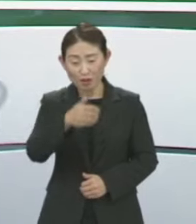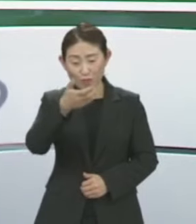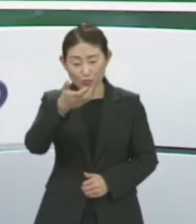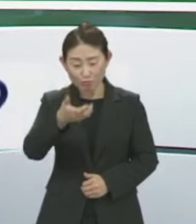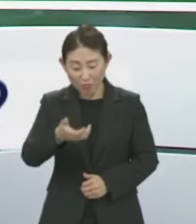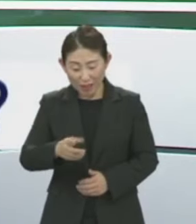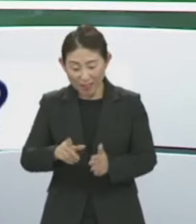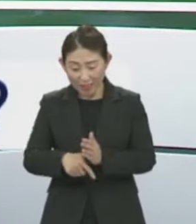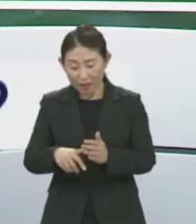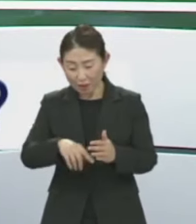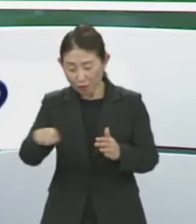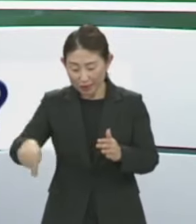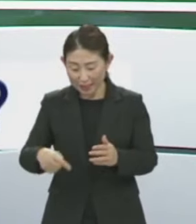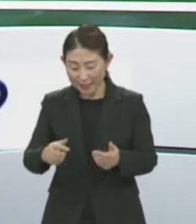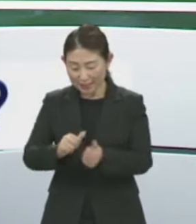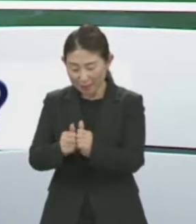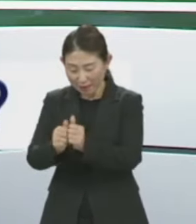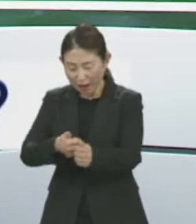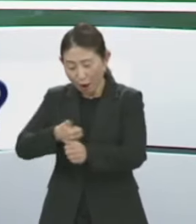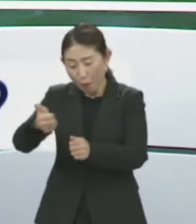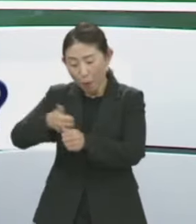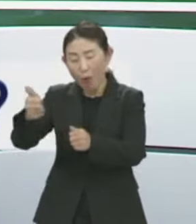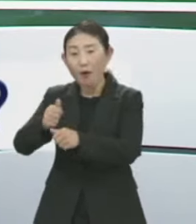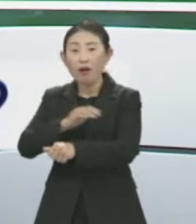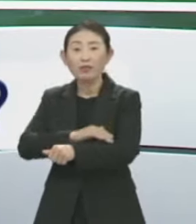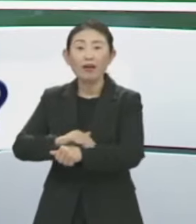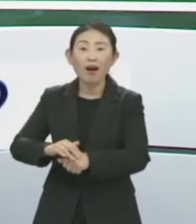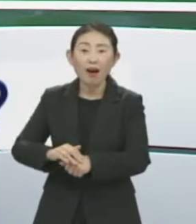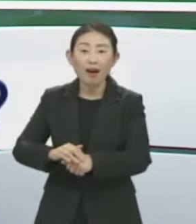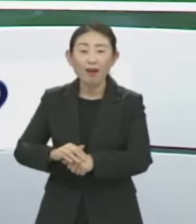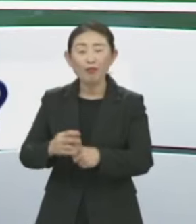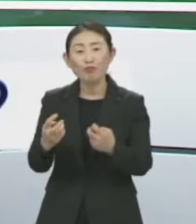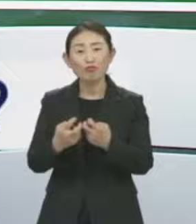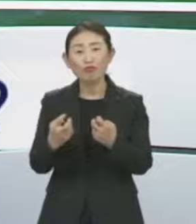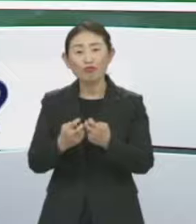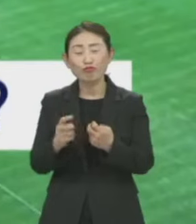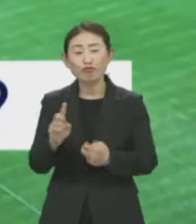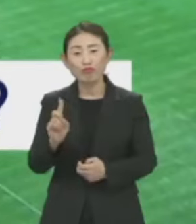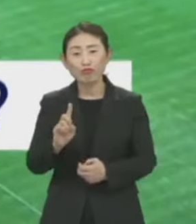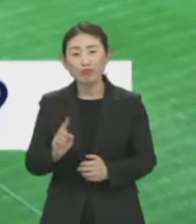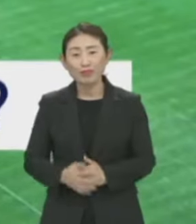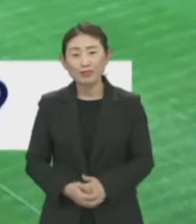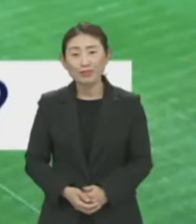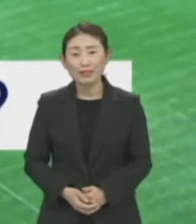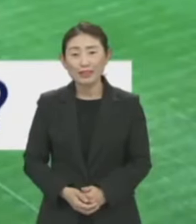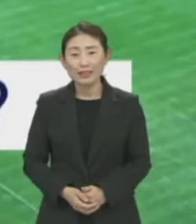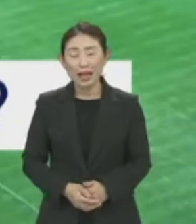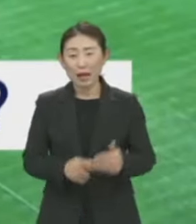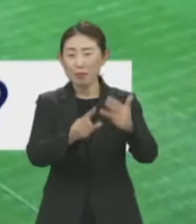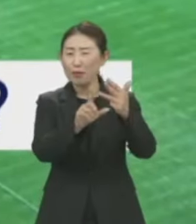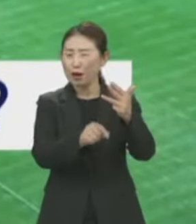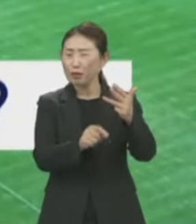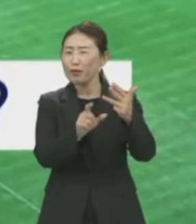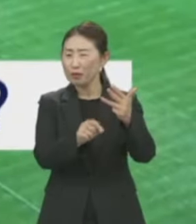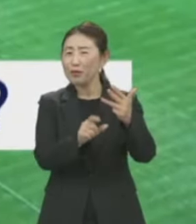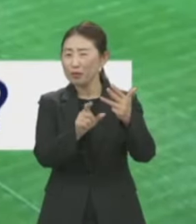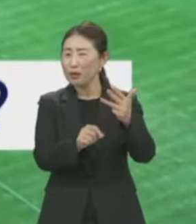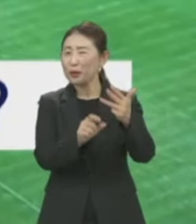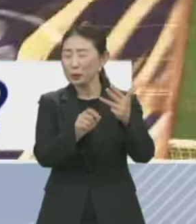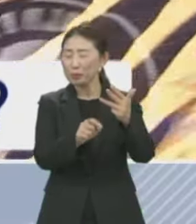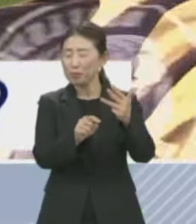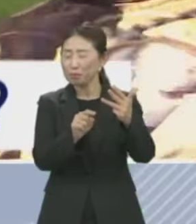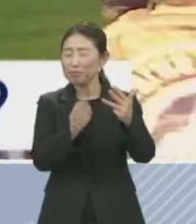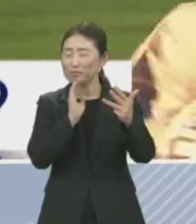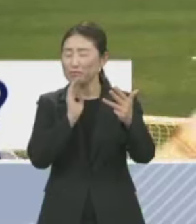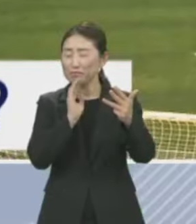연전 연승 있습니다이 반전의 터닝 포인트는 어떤 점이었습니다 아무래도 한 8월쯤 정도 되는 거